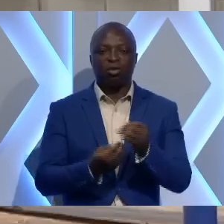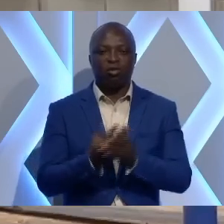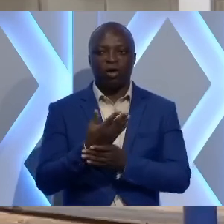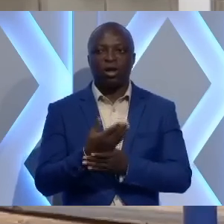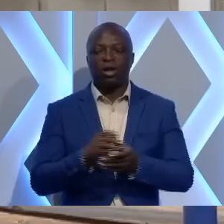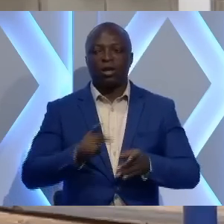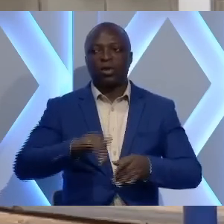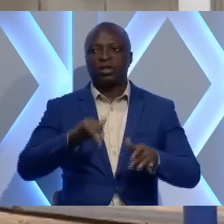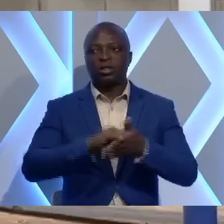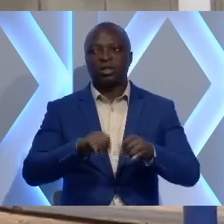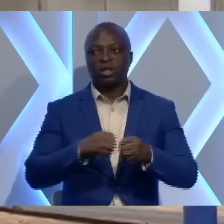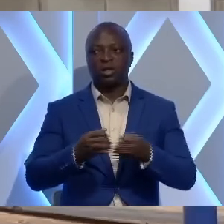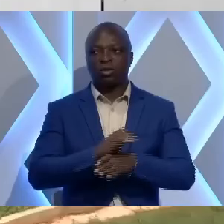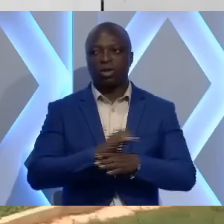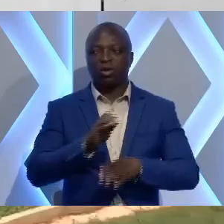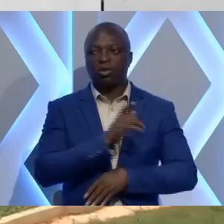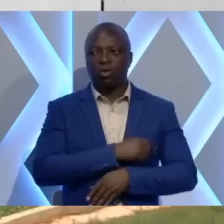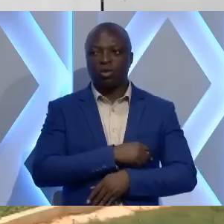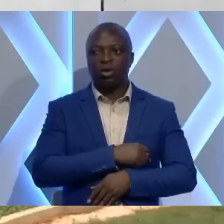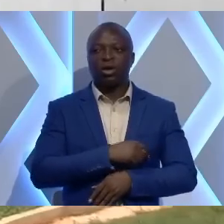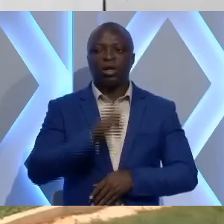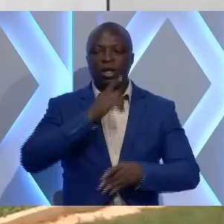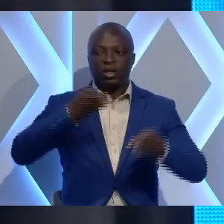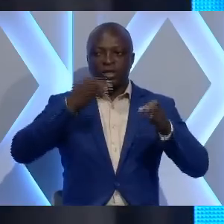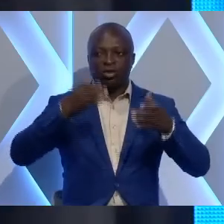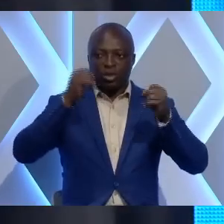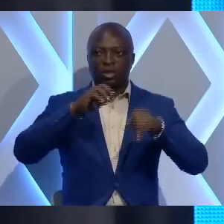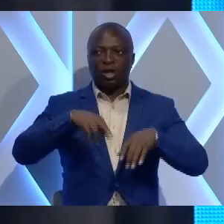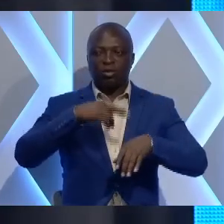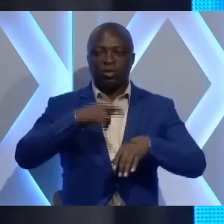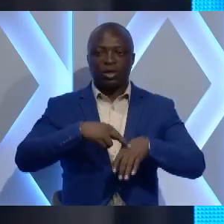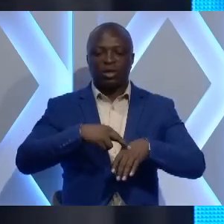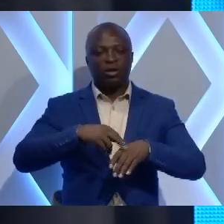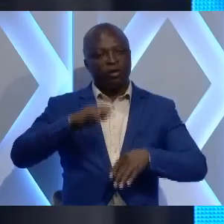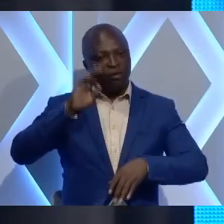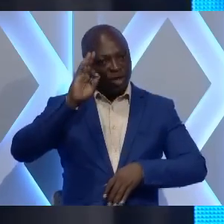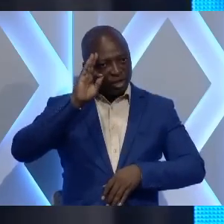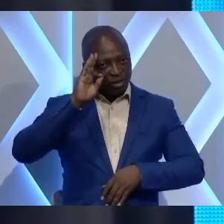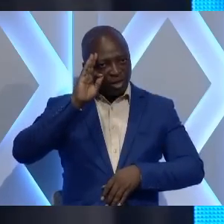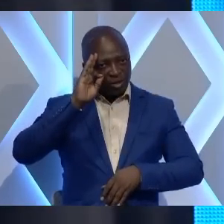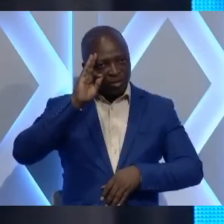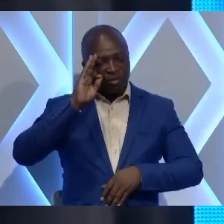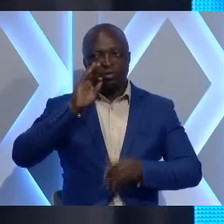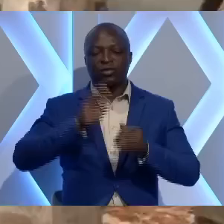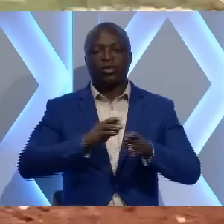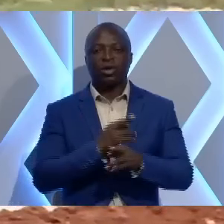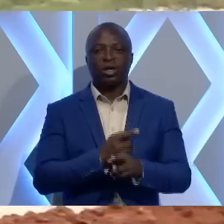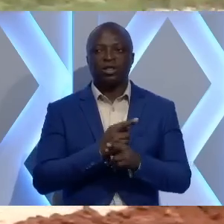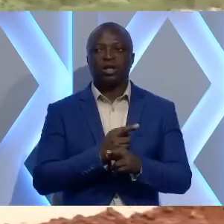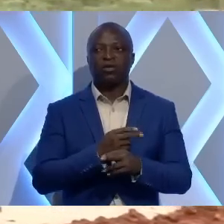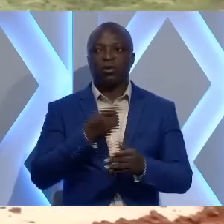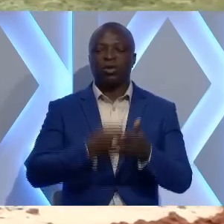et pérenniser l'entrepreneuriat au Togo est la décision du président de la République, Fort et Sozimna Niasimbe, de réserver le quota